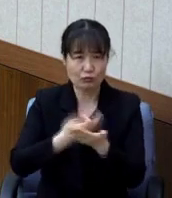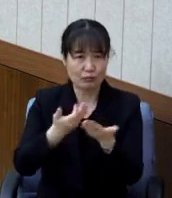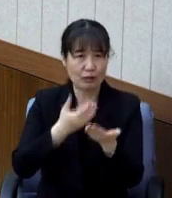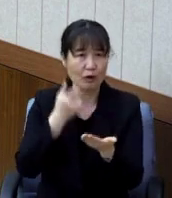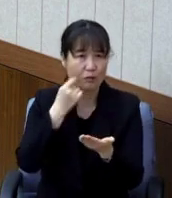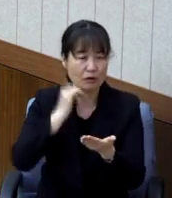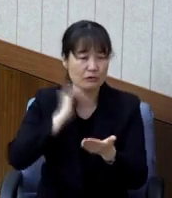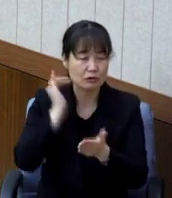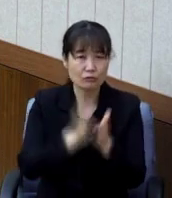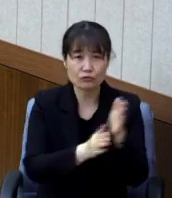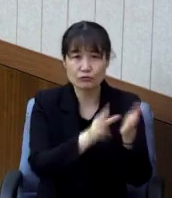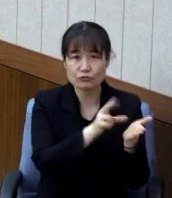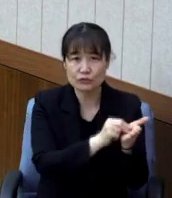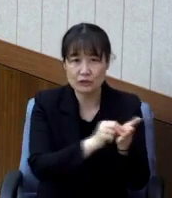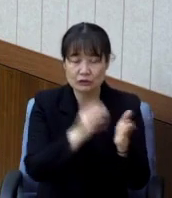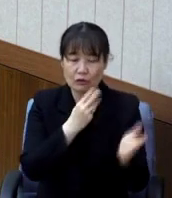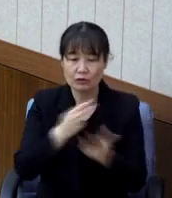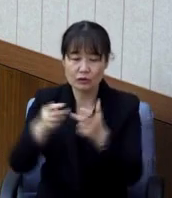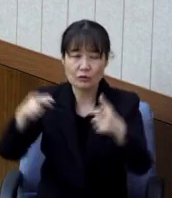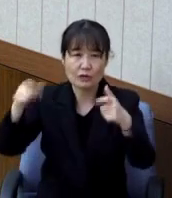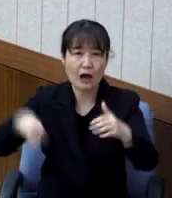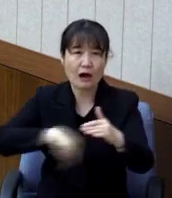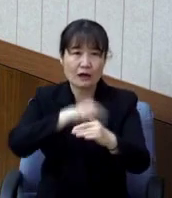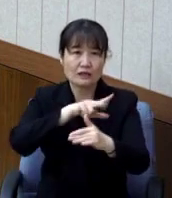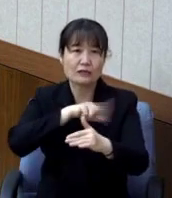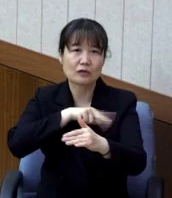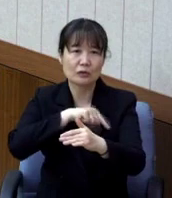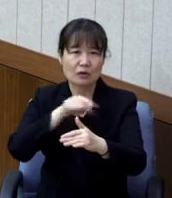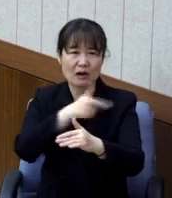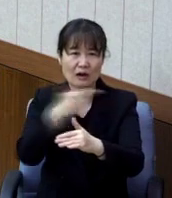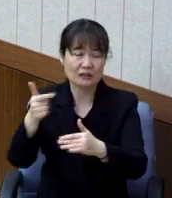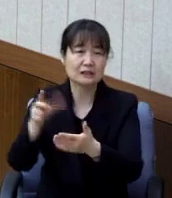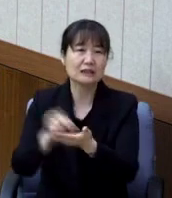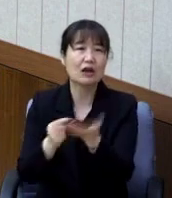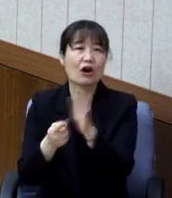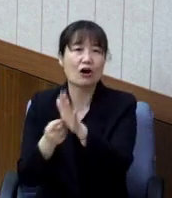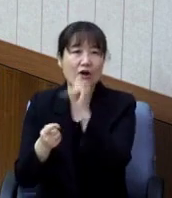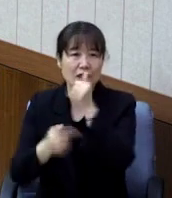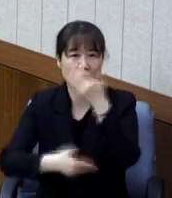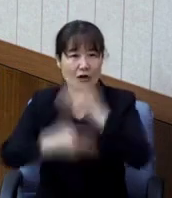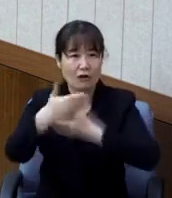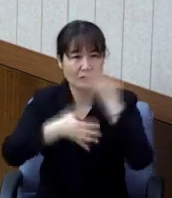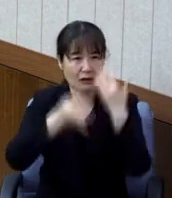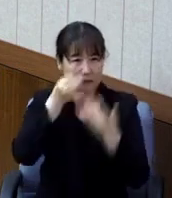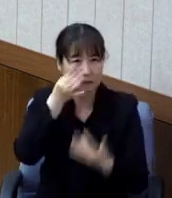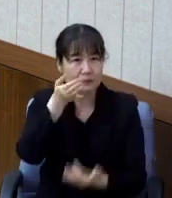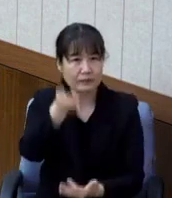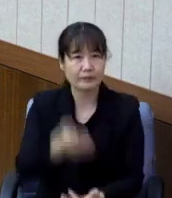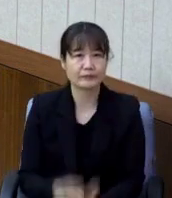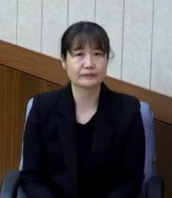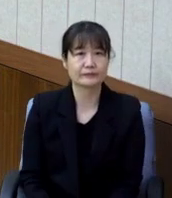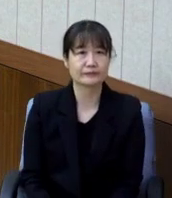문제는 경기도 의회에서도 큰 화제거리가 되었습니다. 영상 부탁드리겠습니다.